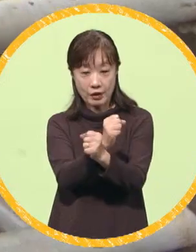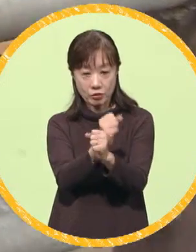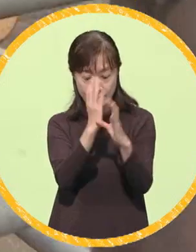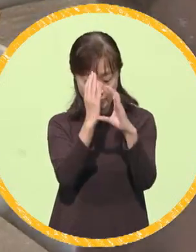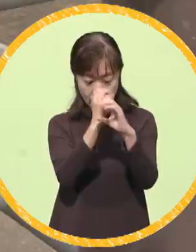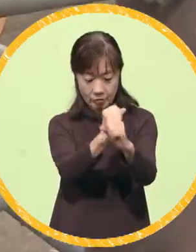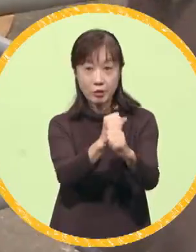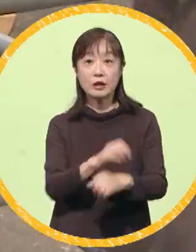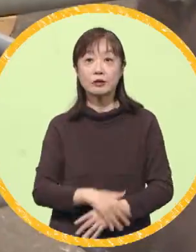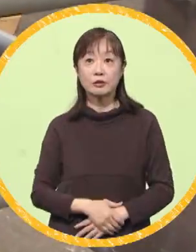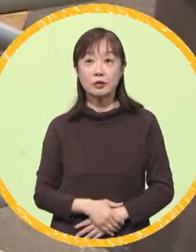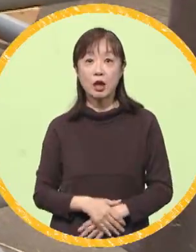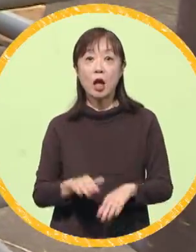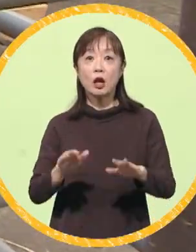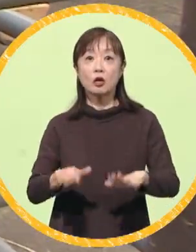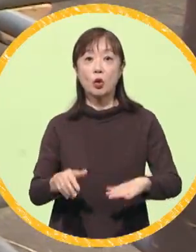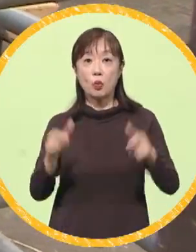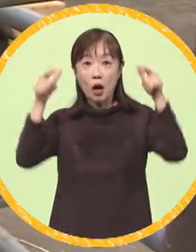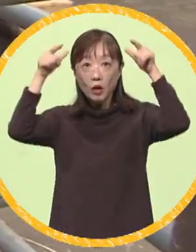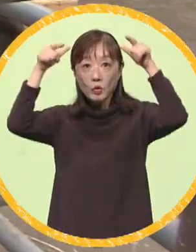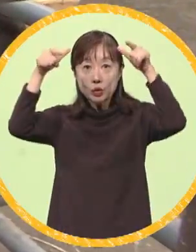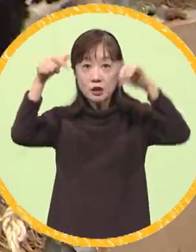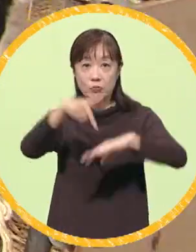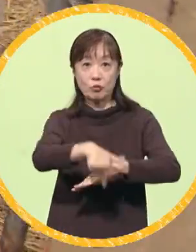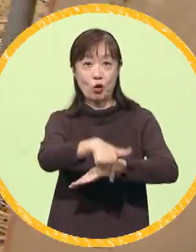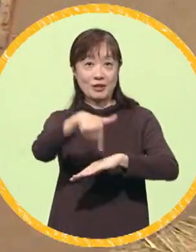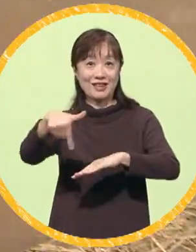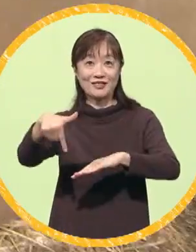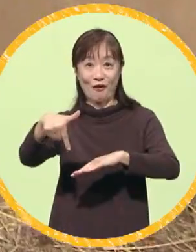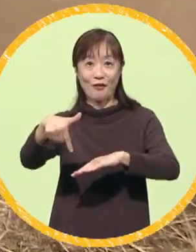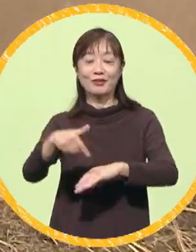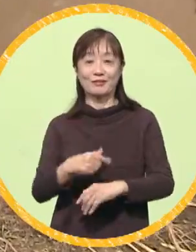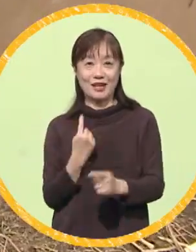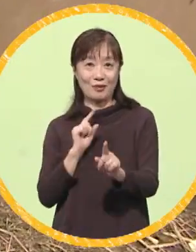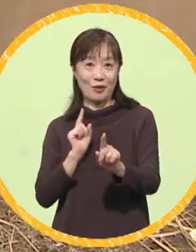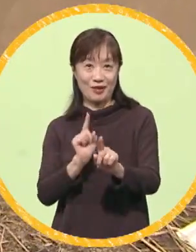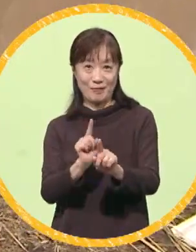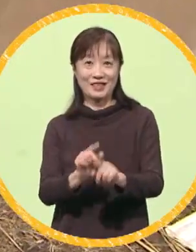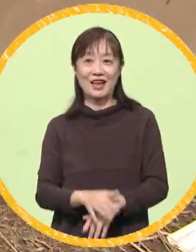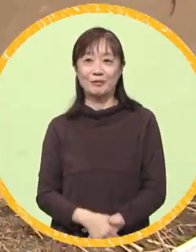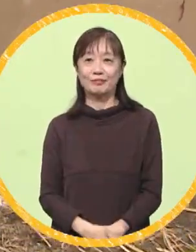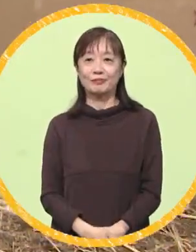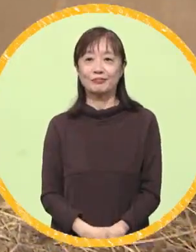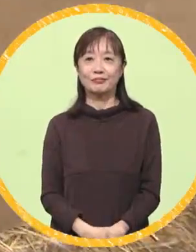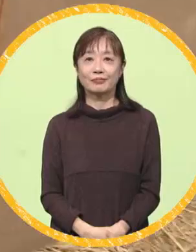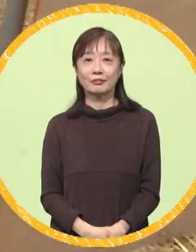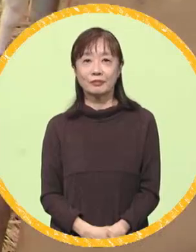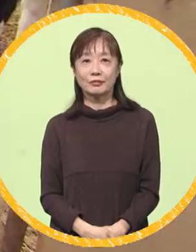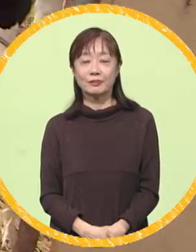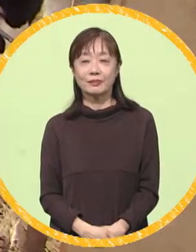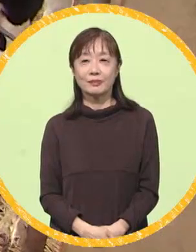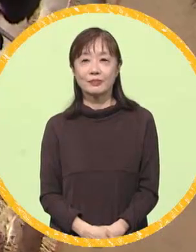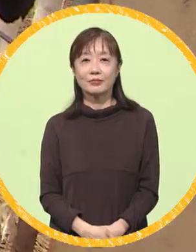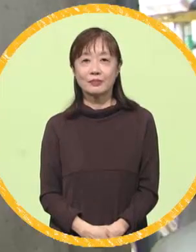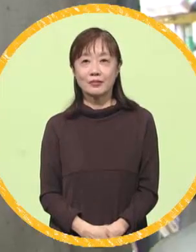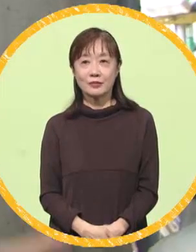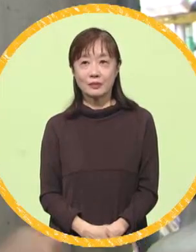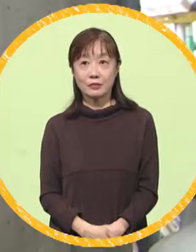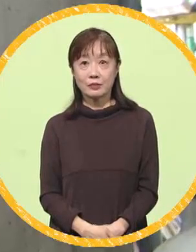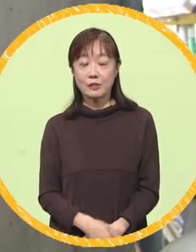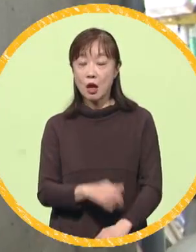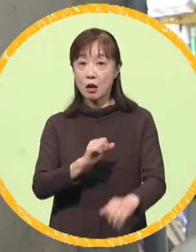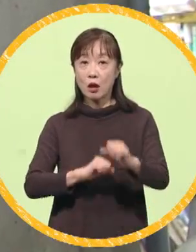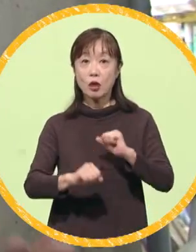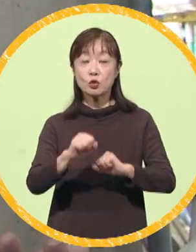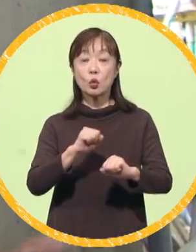ちゃん、牛プロの活動に密着させていただきます 牛プロ 活動